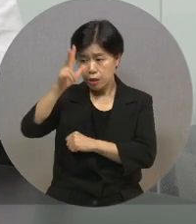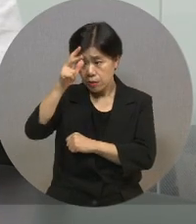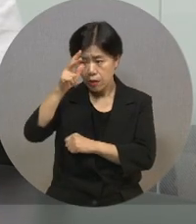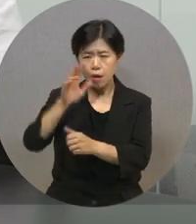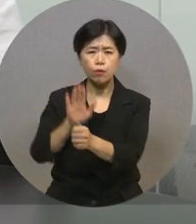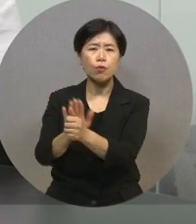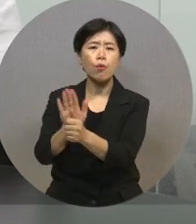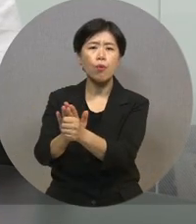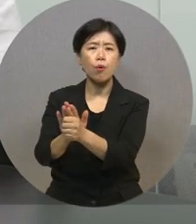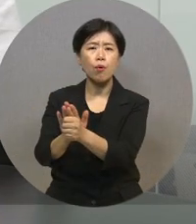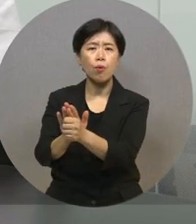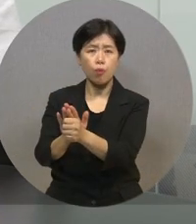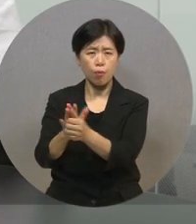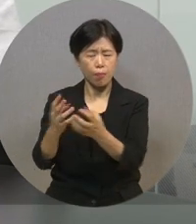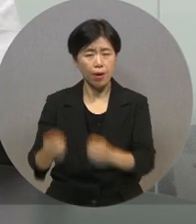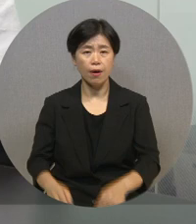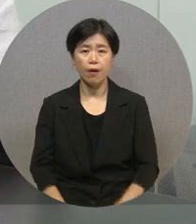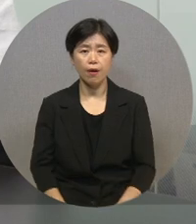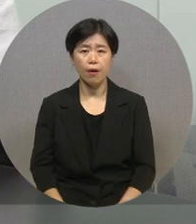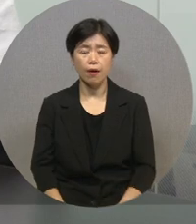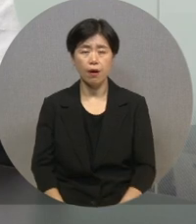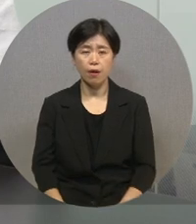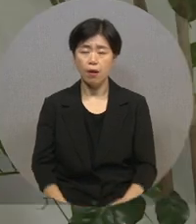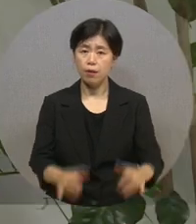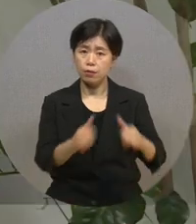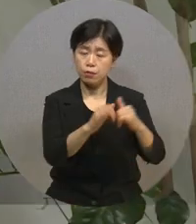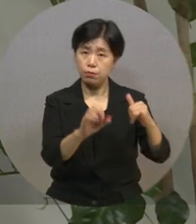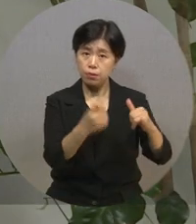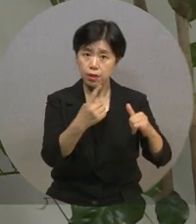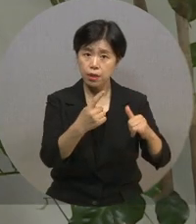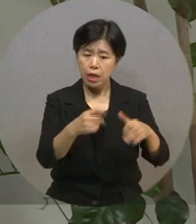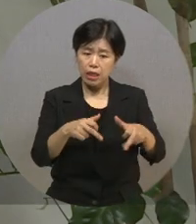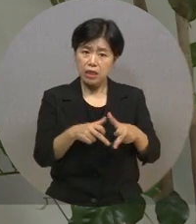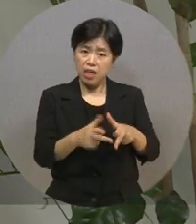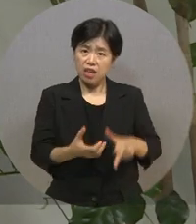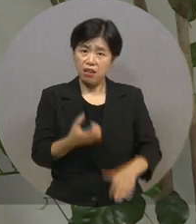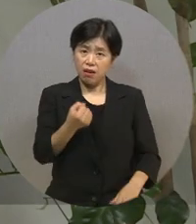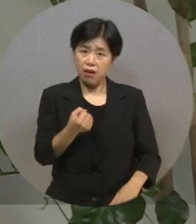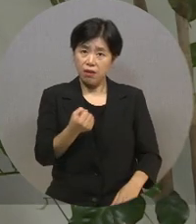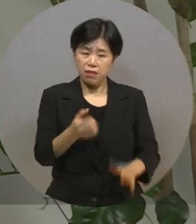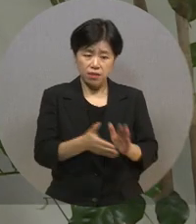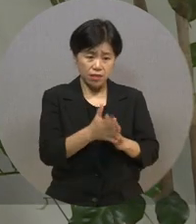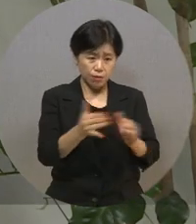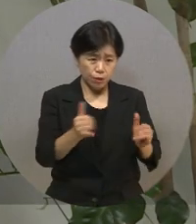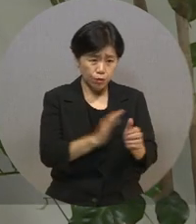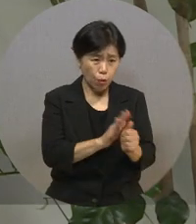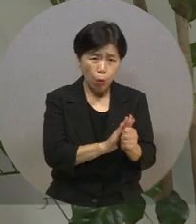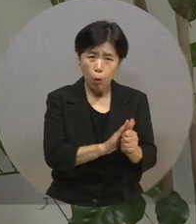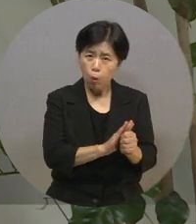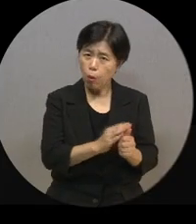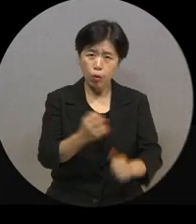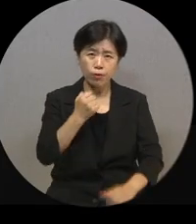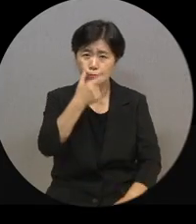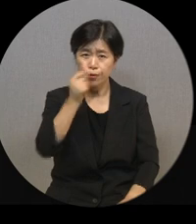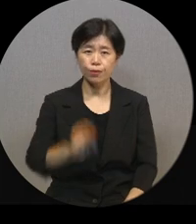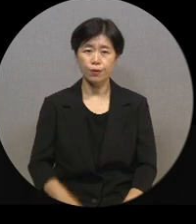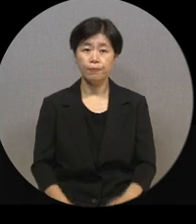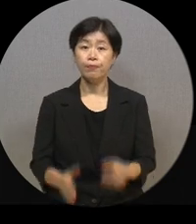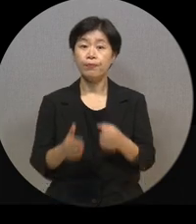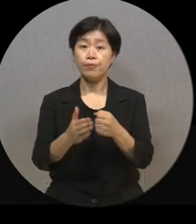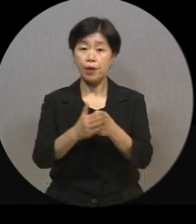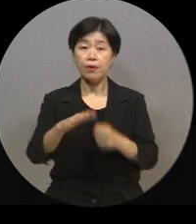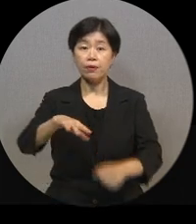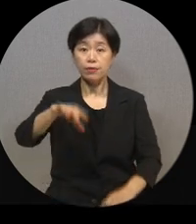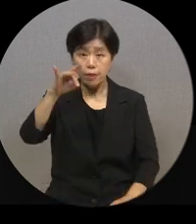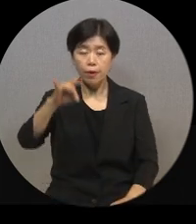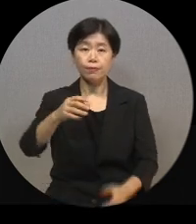수밖에 없었고 전쟁으로 인해서 장애를 가진 그런 시민들은 지원할 수가 없었던 거죠. 그래서 저희 초대